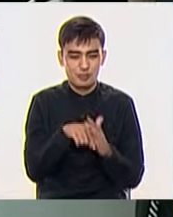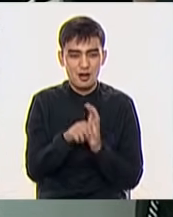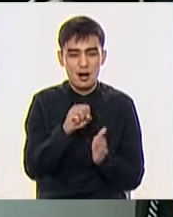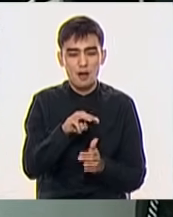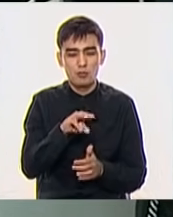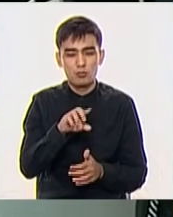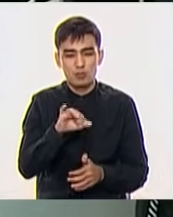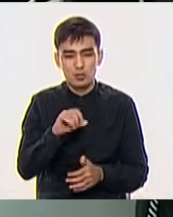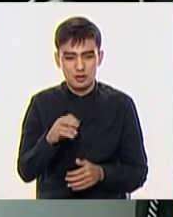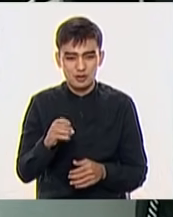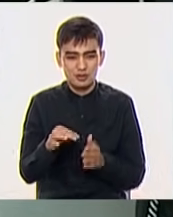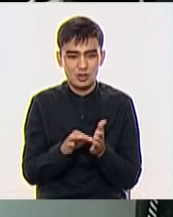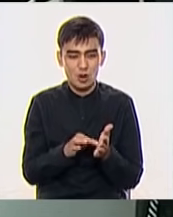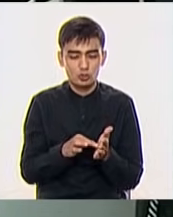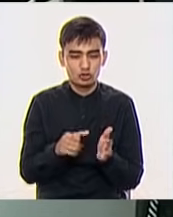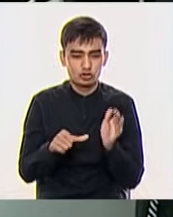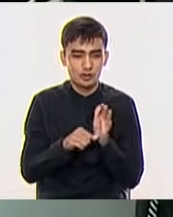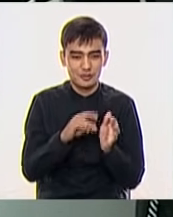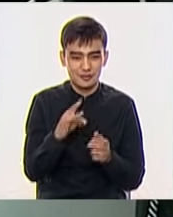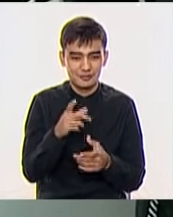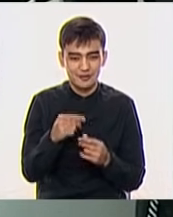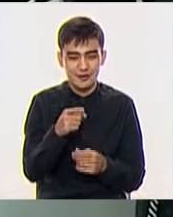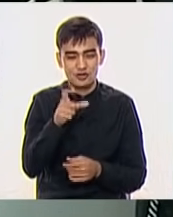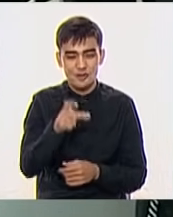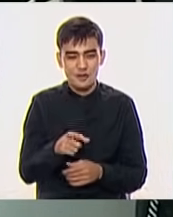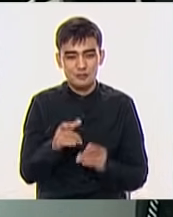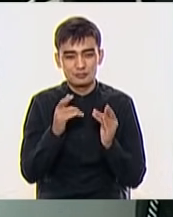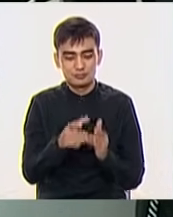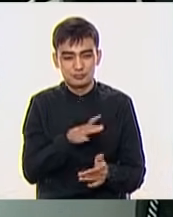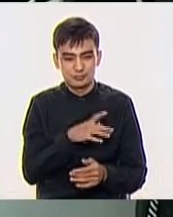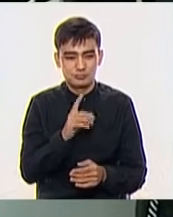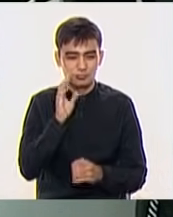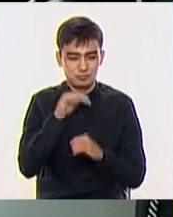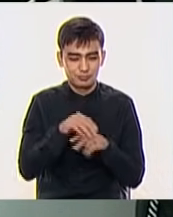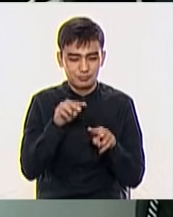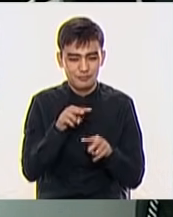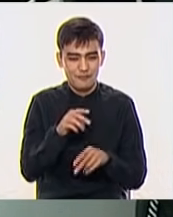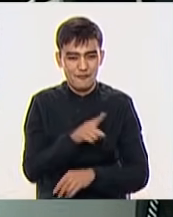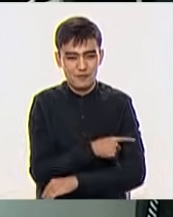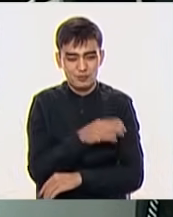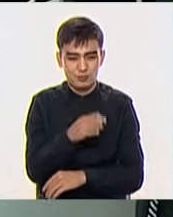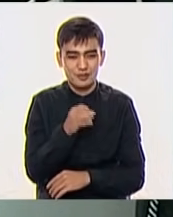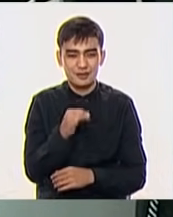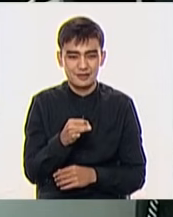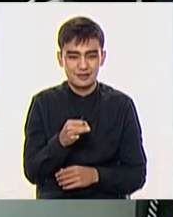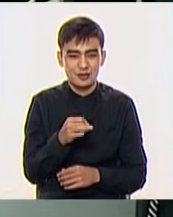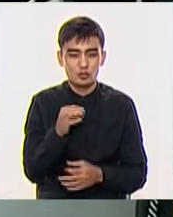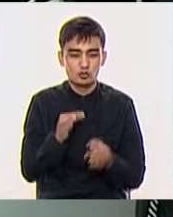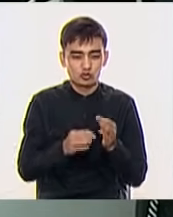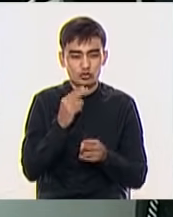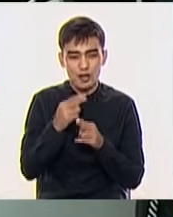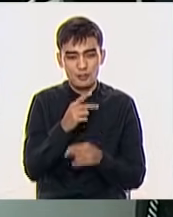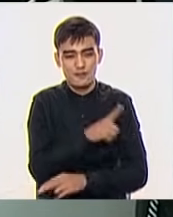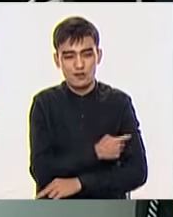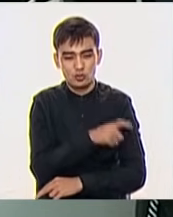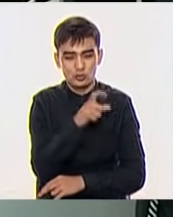ампулы, рассчитанной сразу на 6 прививок. Пациентку поместили под круглосуточное наблюдение врачей. Впрочем, подавать в суд на